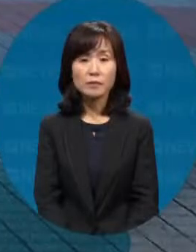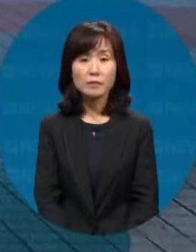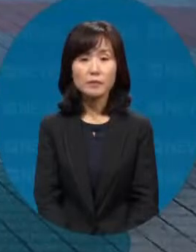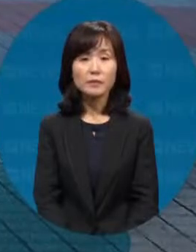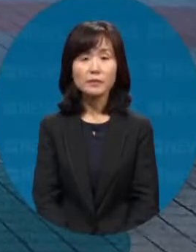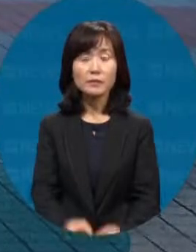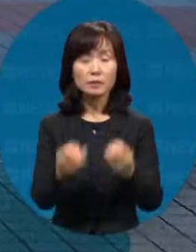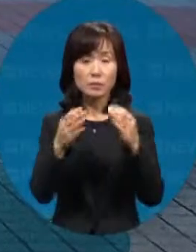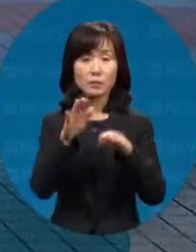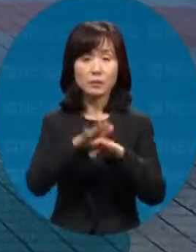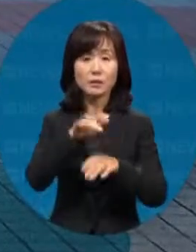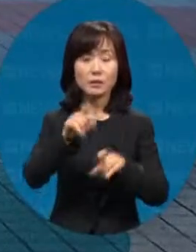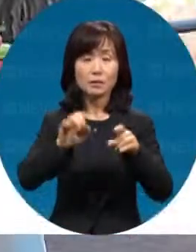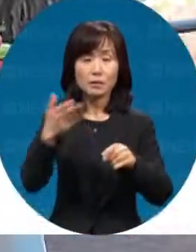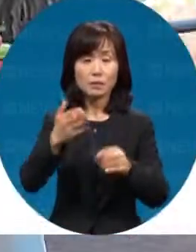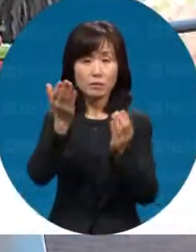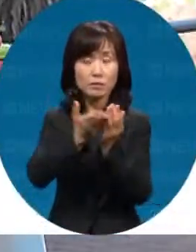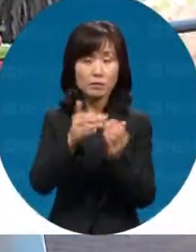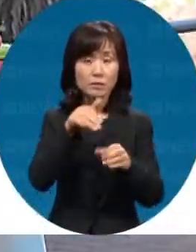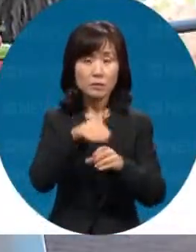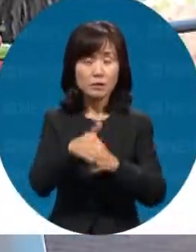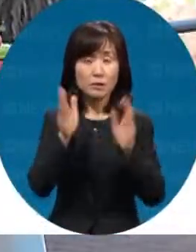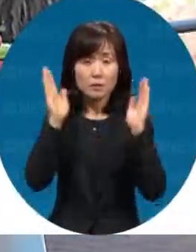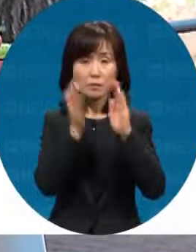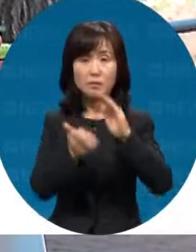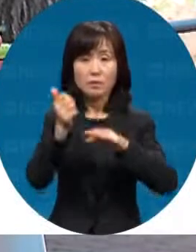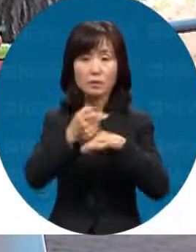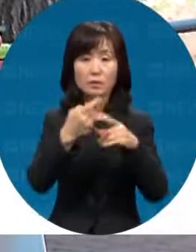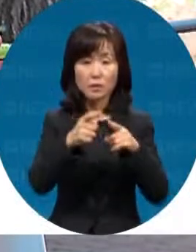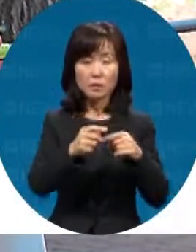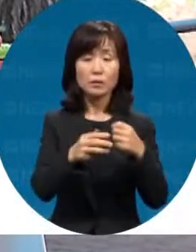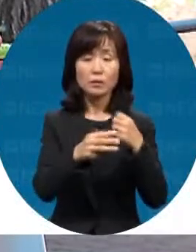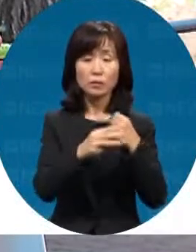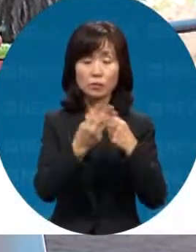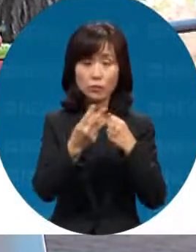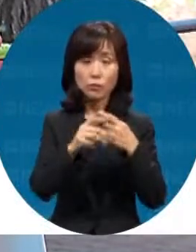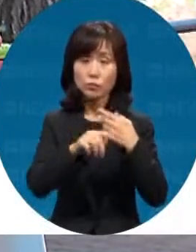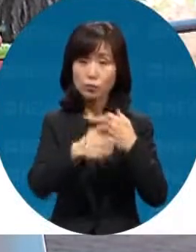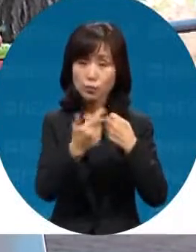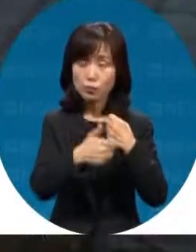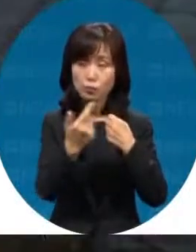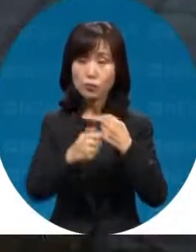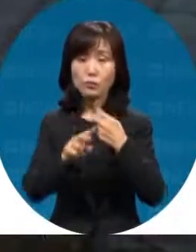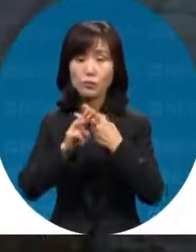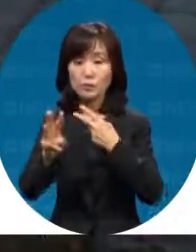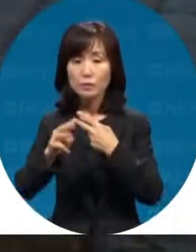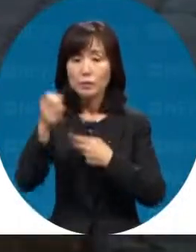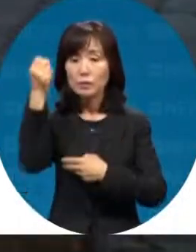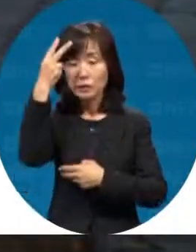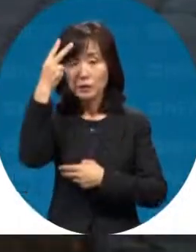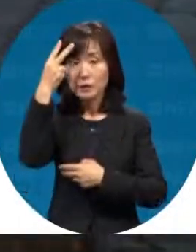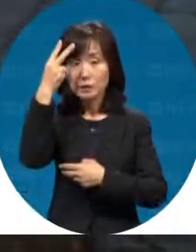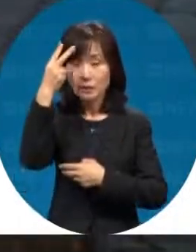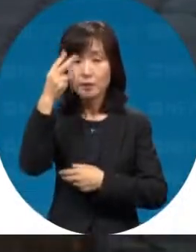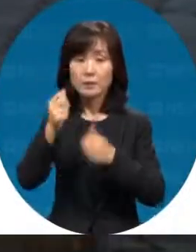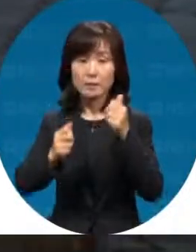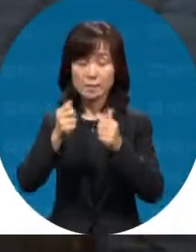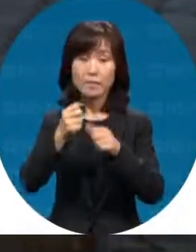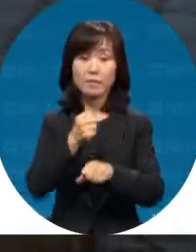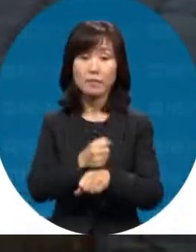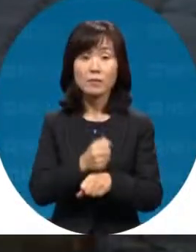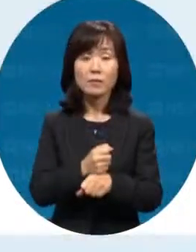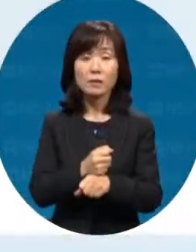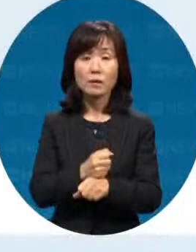새로 시행되는 맞춤형 학업성취도 평가는 초등 6학년 과 중학교 3학년 고등학교 2학년이 대상입니다